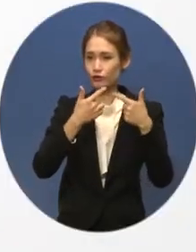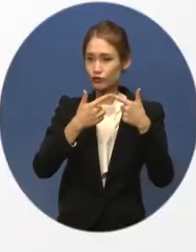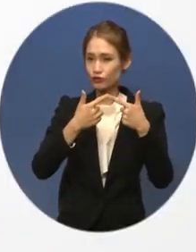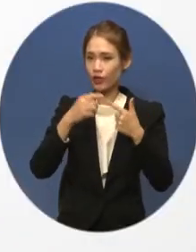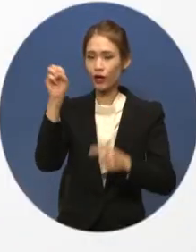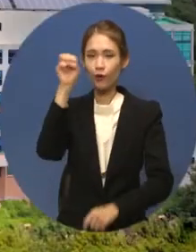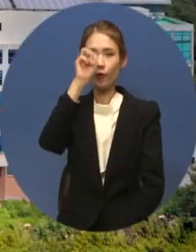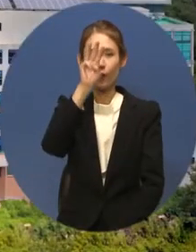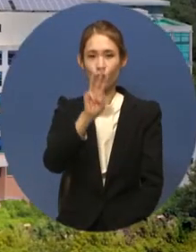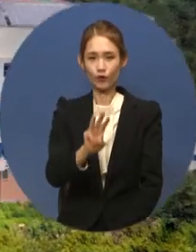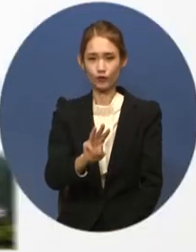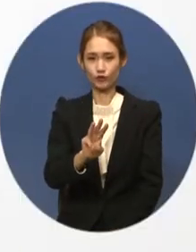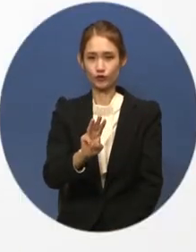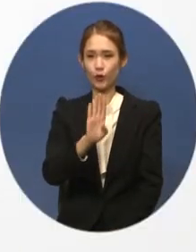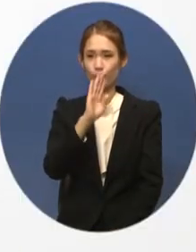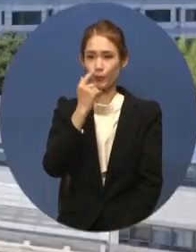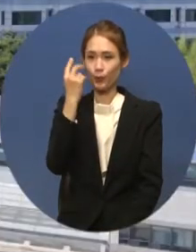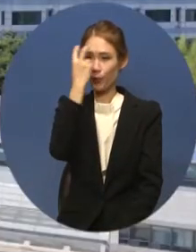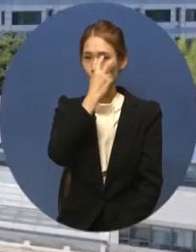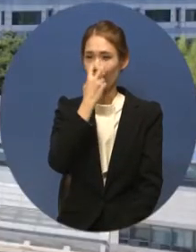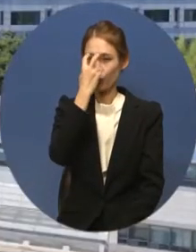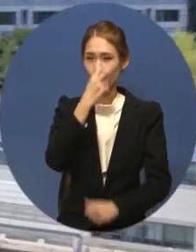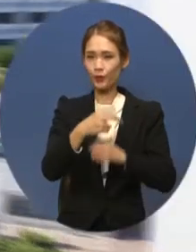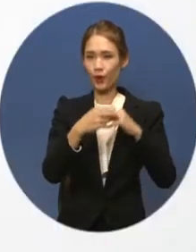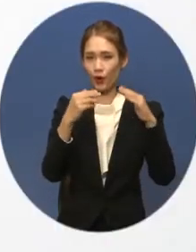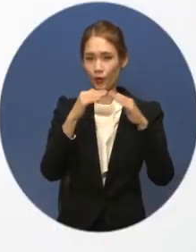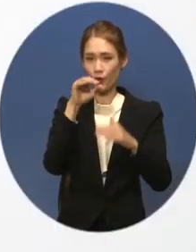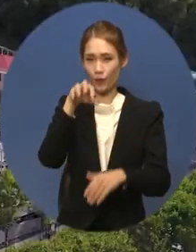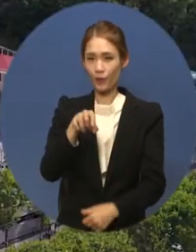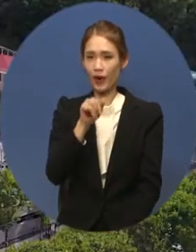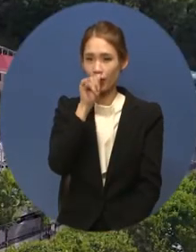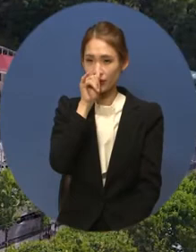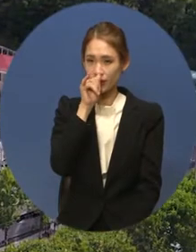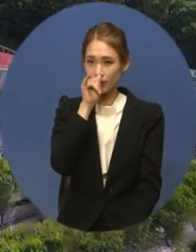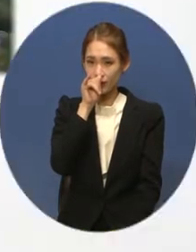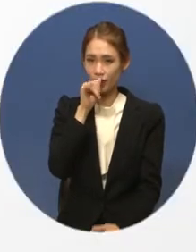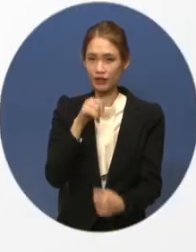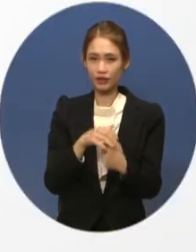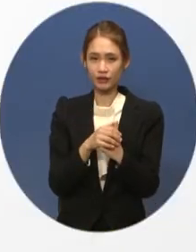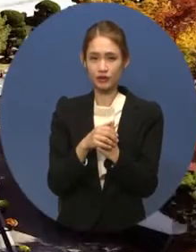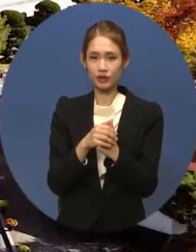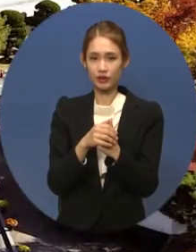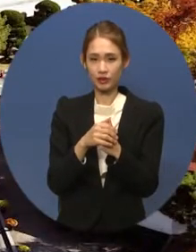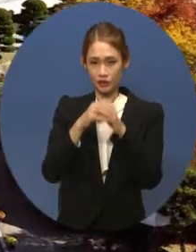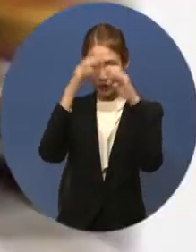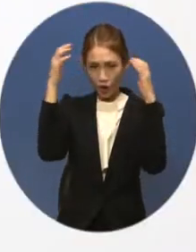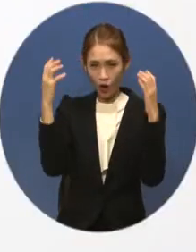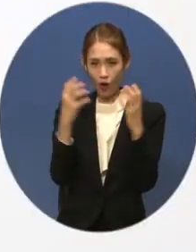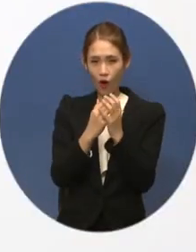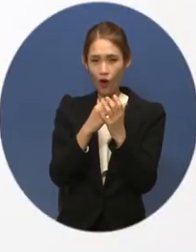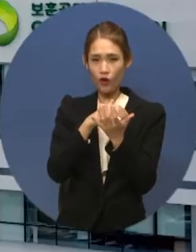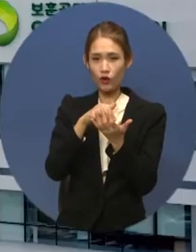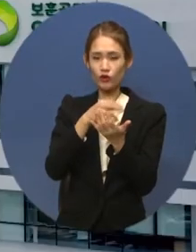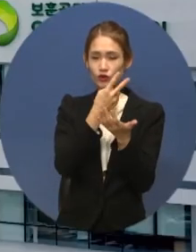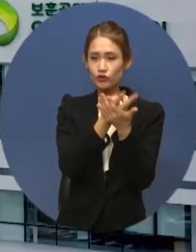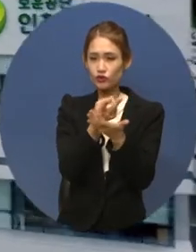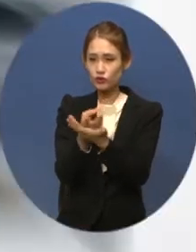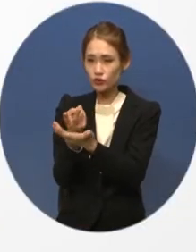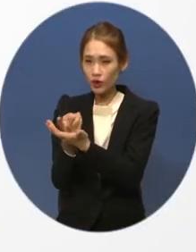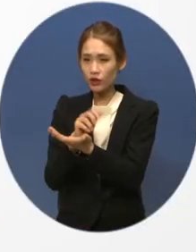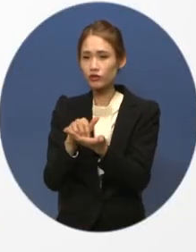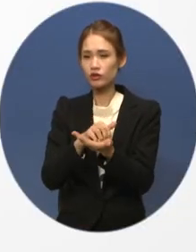등지 우리 보온병에 위치하고 있구요 아 봄 병원들은 전체적으로 3500 병상 규모